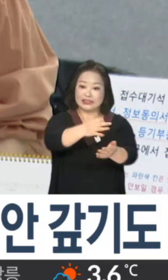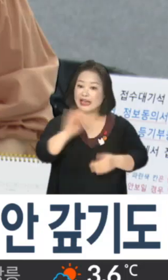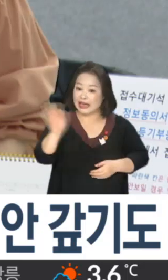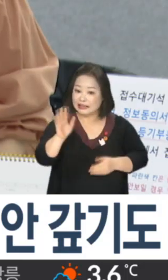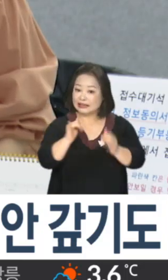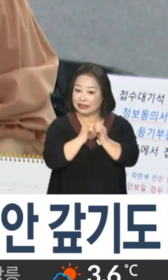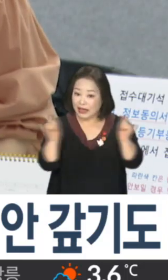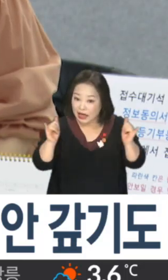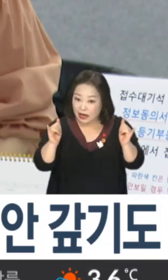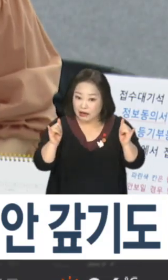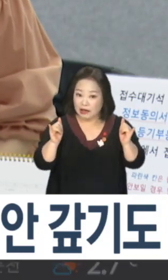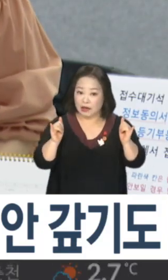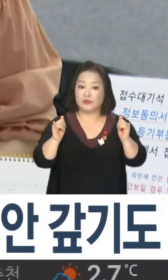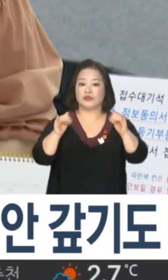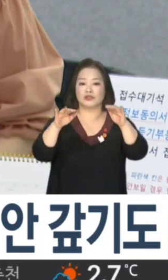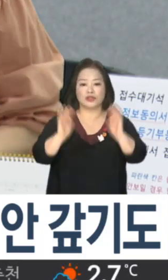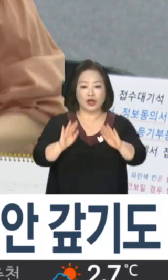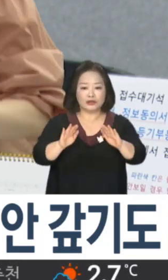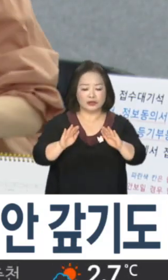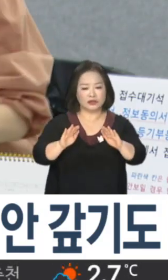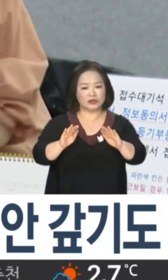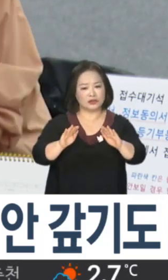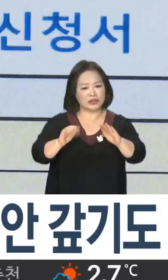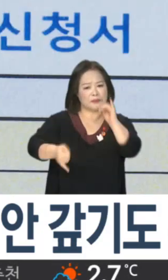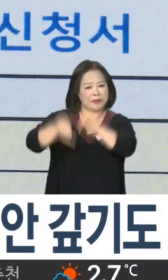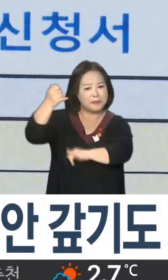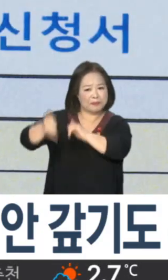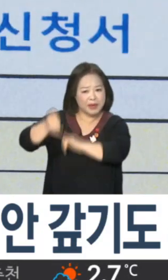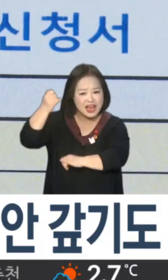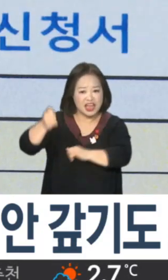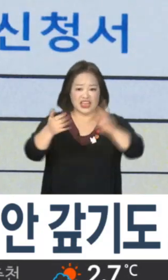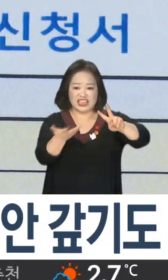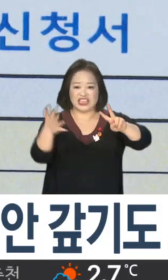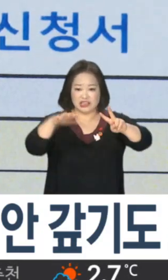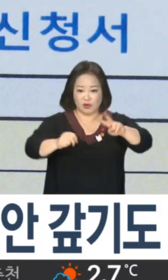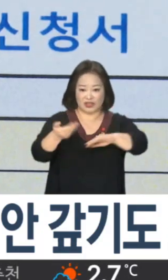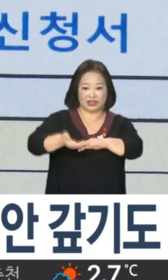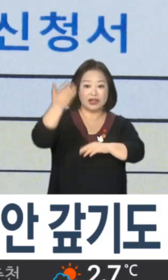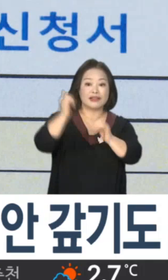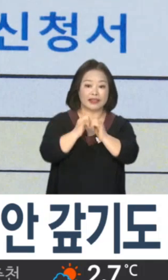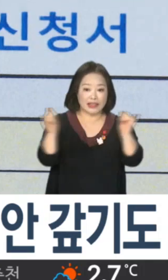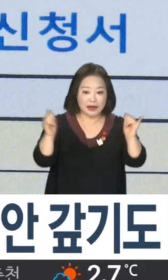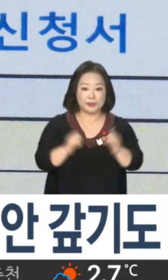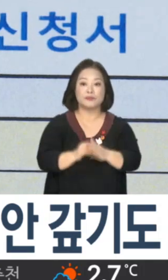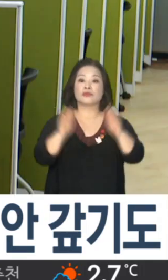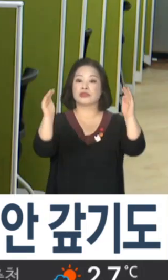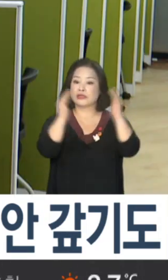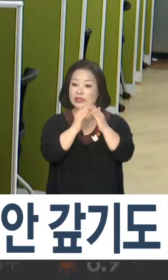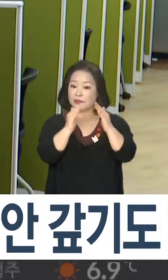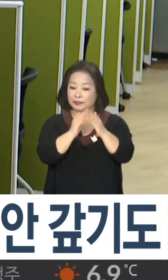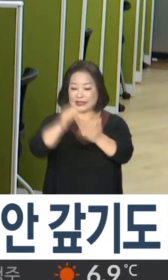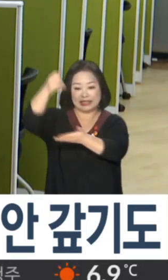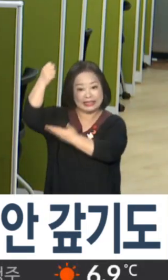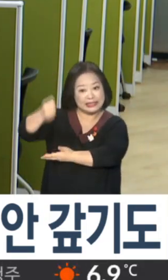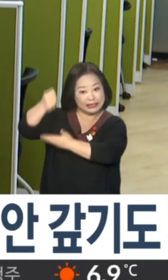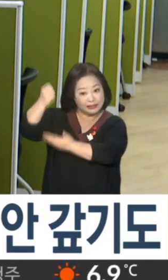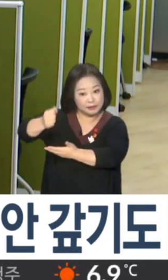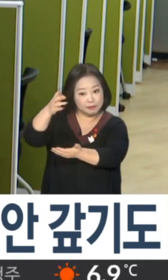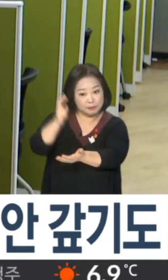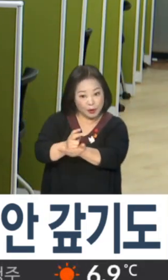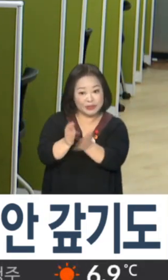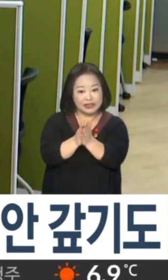보증금을 미 반환하고 채무액이 총 2억 원 이상인 임대입니다 단 주택도시 기금법 개정한